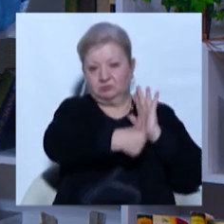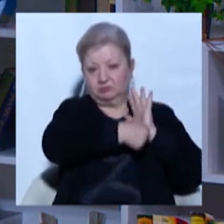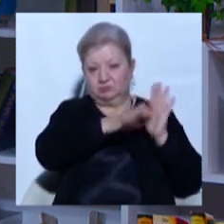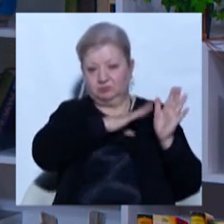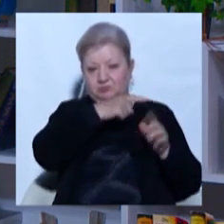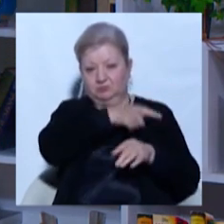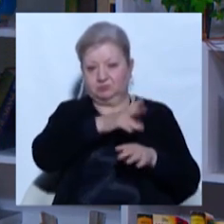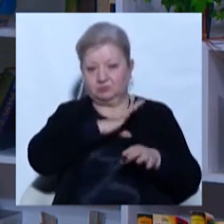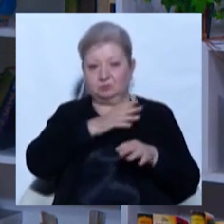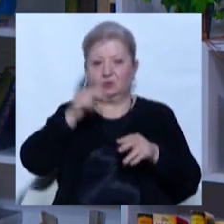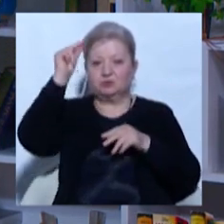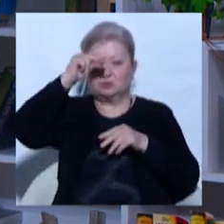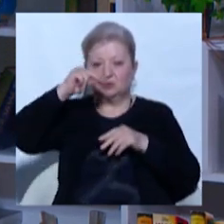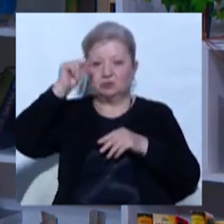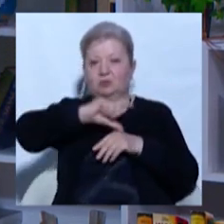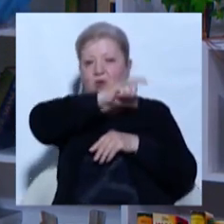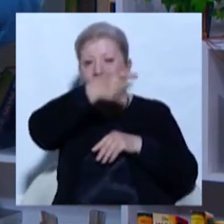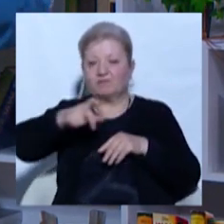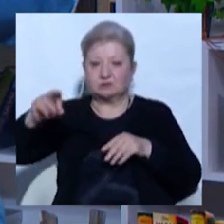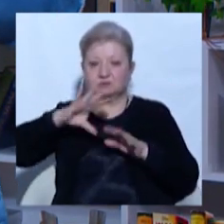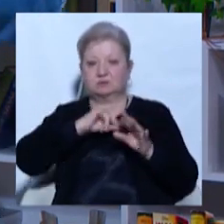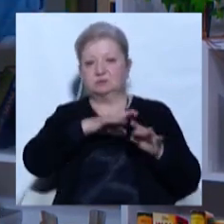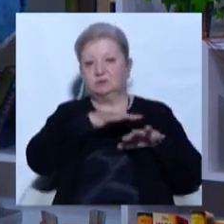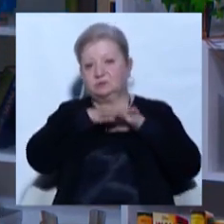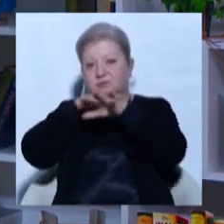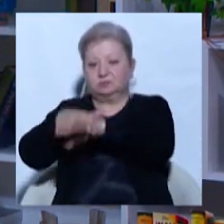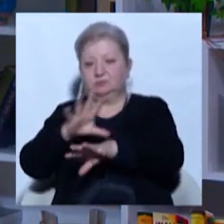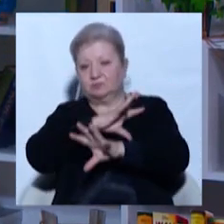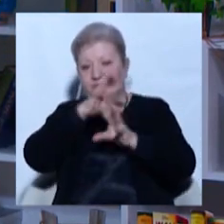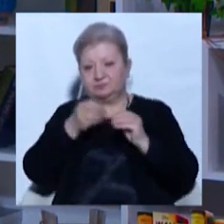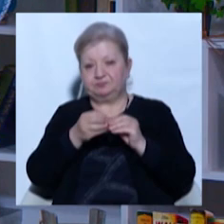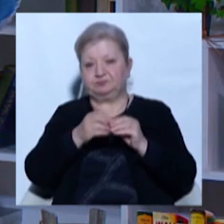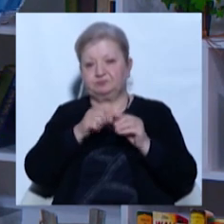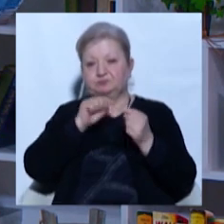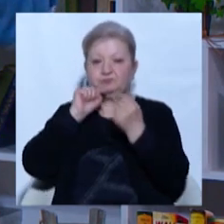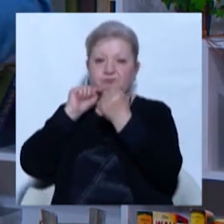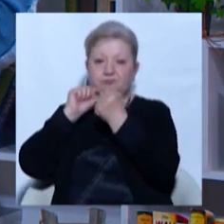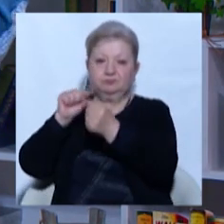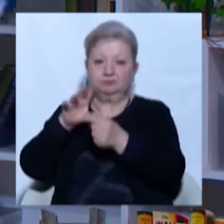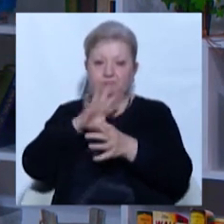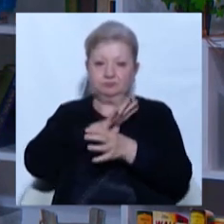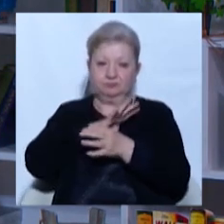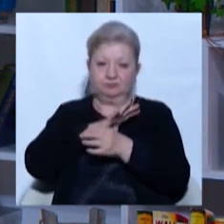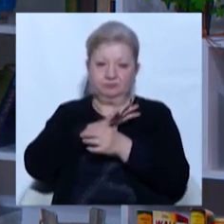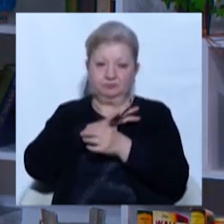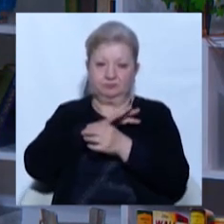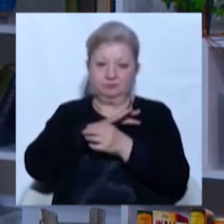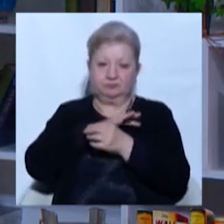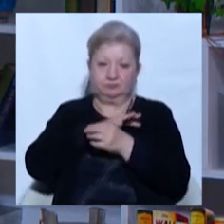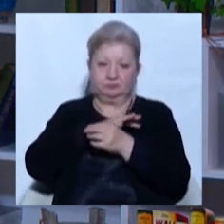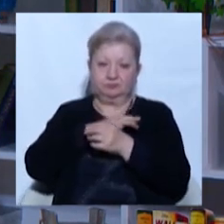ითხოვა ჩრდილო კავკასიაში სალაშქროდ. და ამ ყველაფერს ირანის მეფის საკეთილდღეოდ და სასარგებლო საბურველი